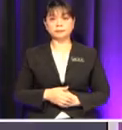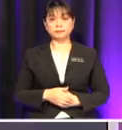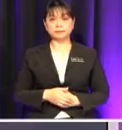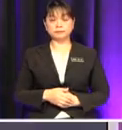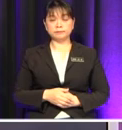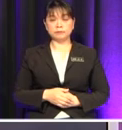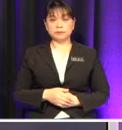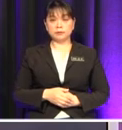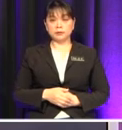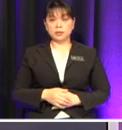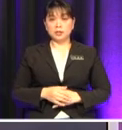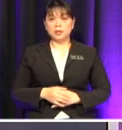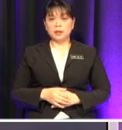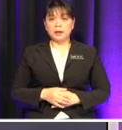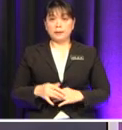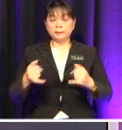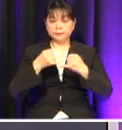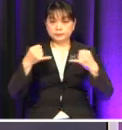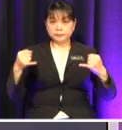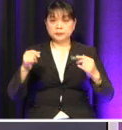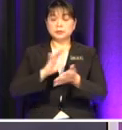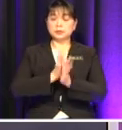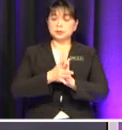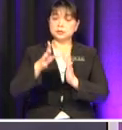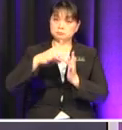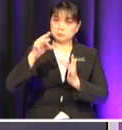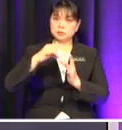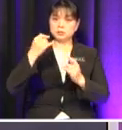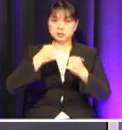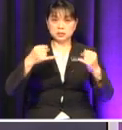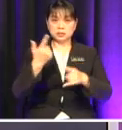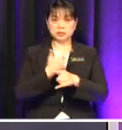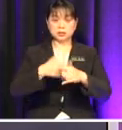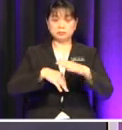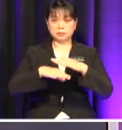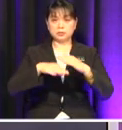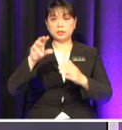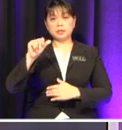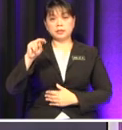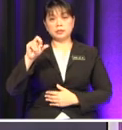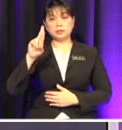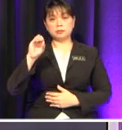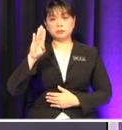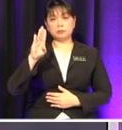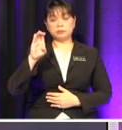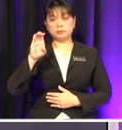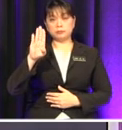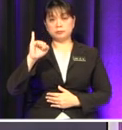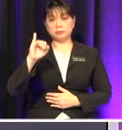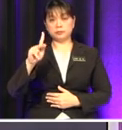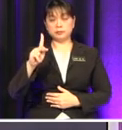jenis atbt di bawah kaidah latihan aerobik Oke contohnya ialah jeda jarak